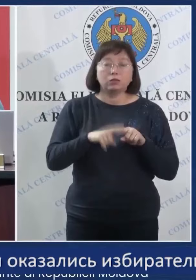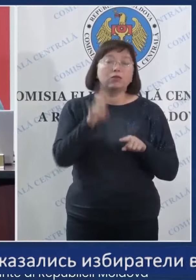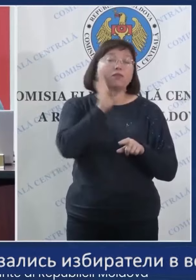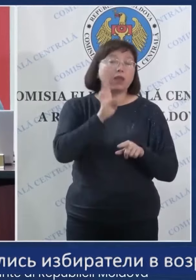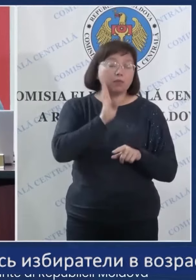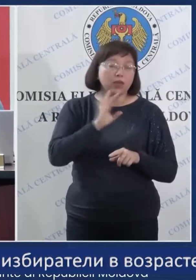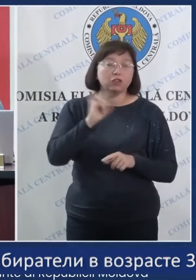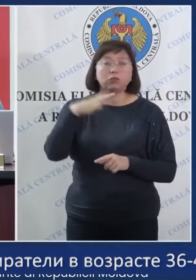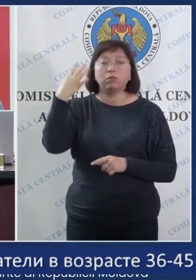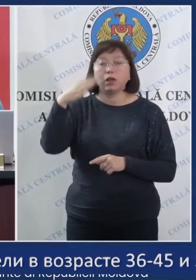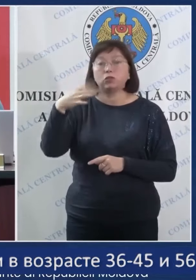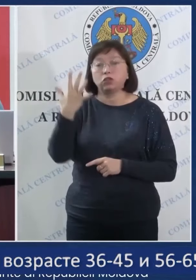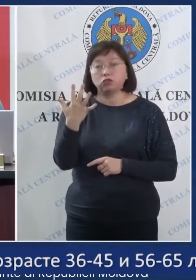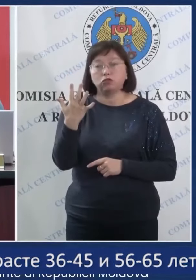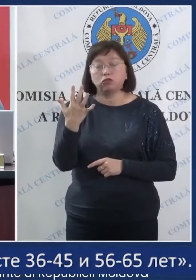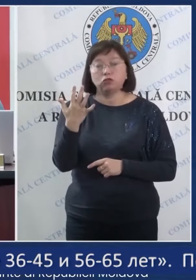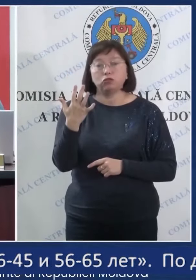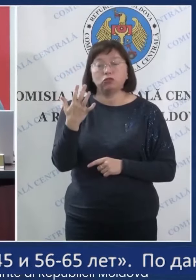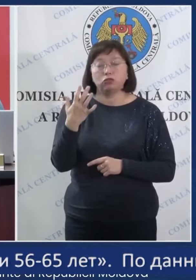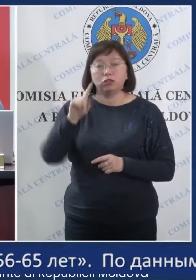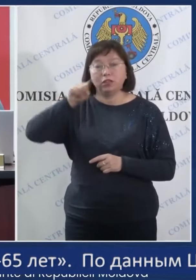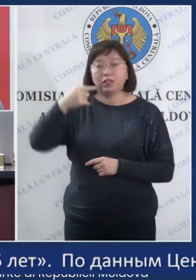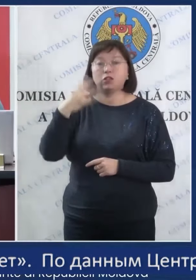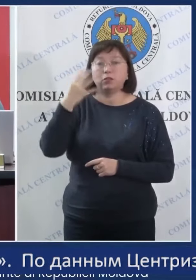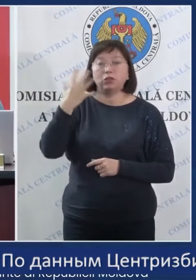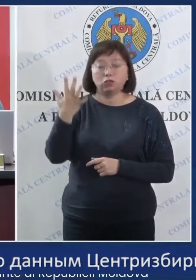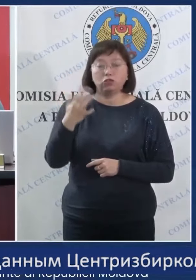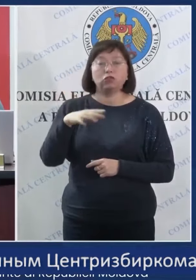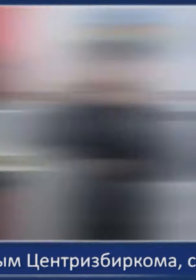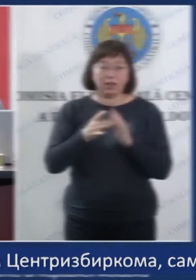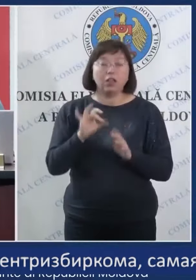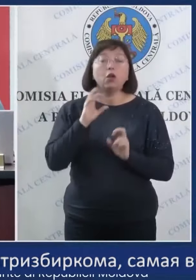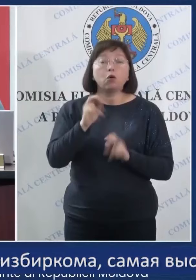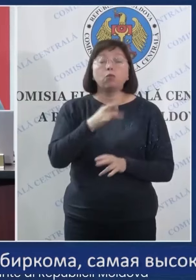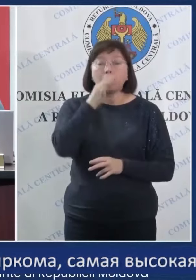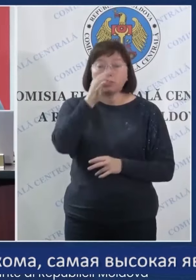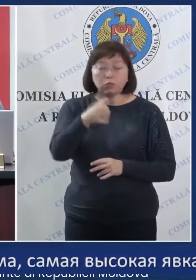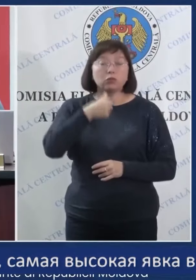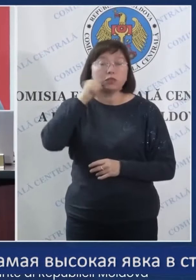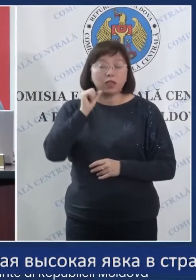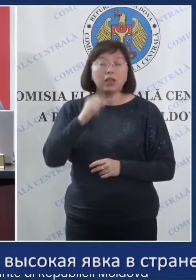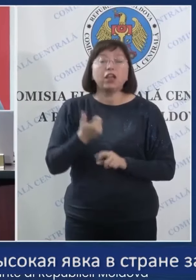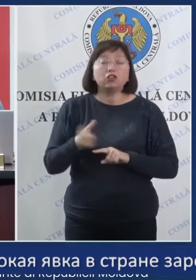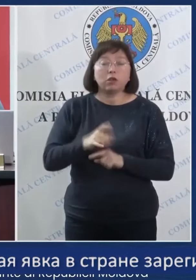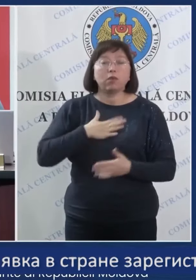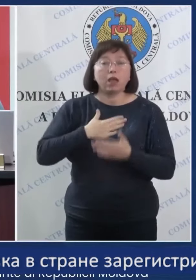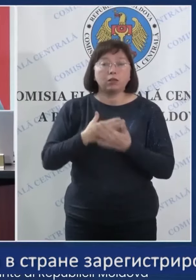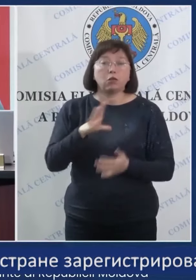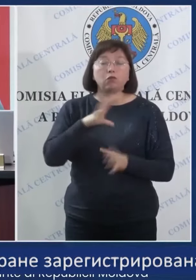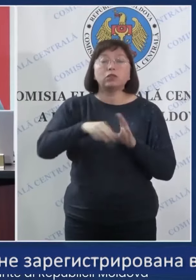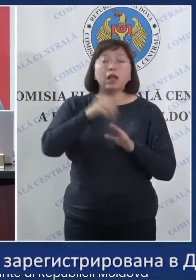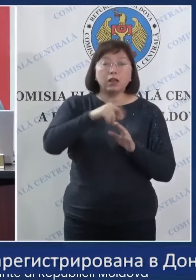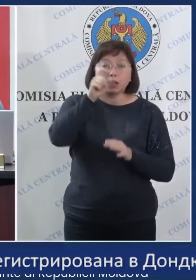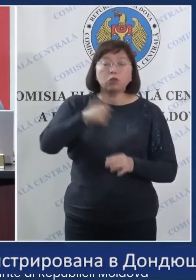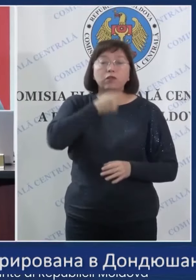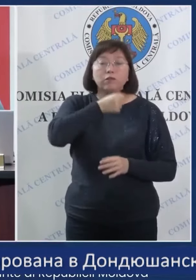femei și 45 întreg și 45 bărbați. Cei mai activi au fost alegătorii cu